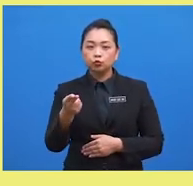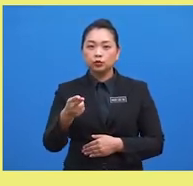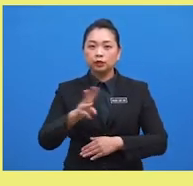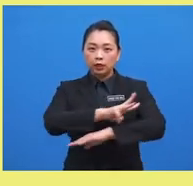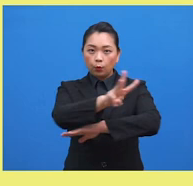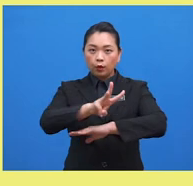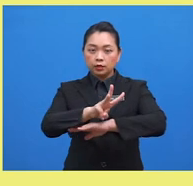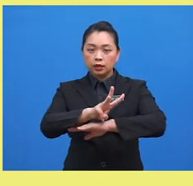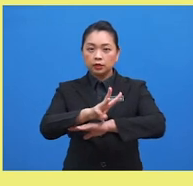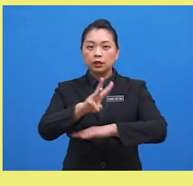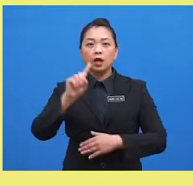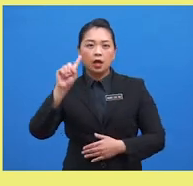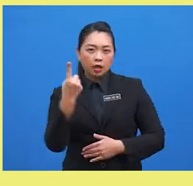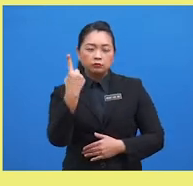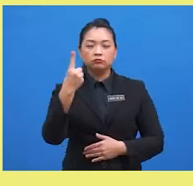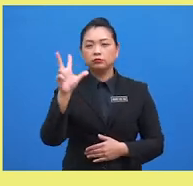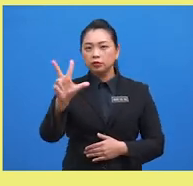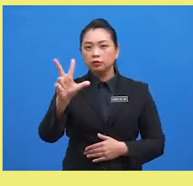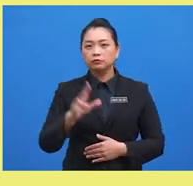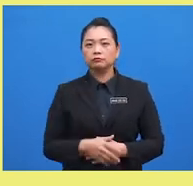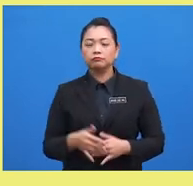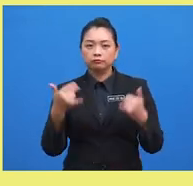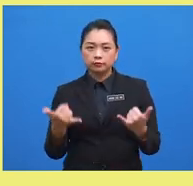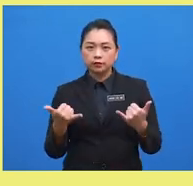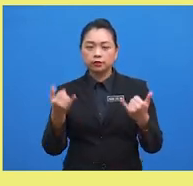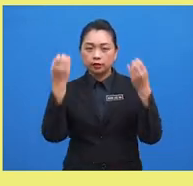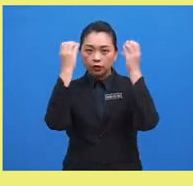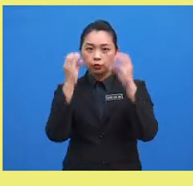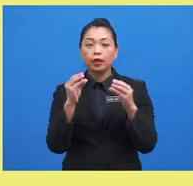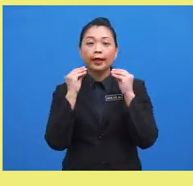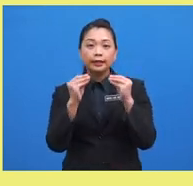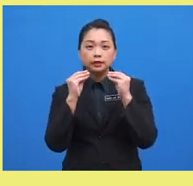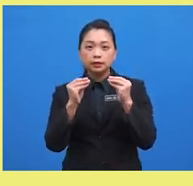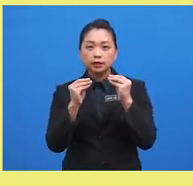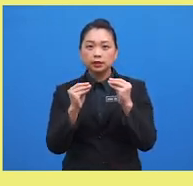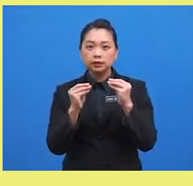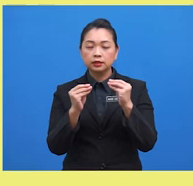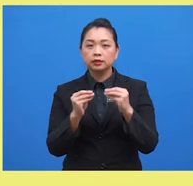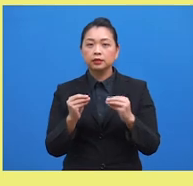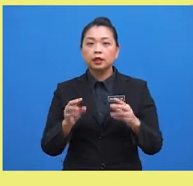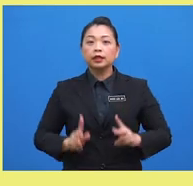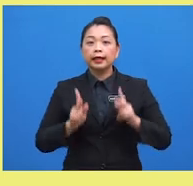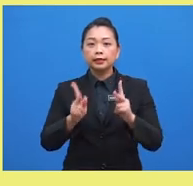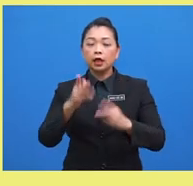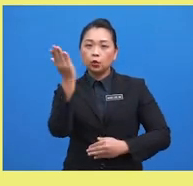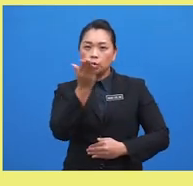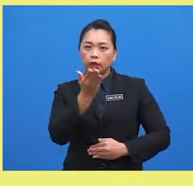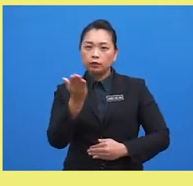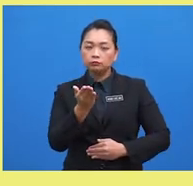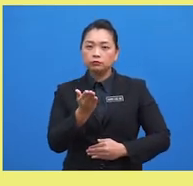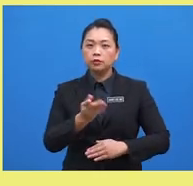persilangan hanya adalah 3. Sekarang, cikgu akan ajar kaedah lorekkan